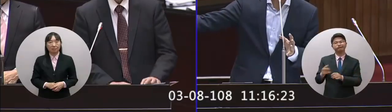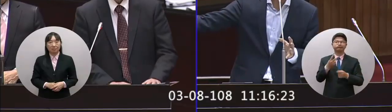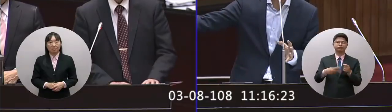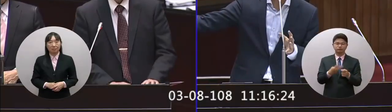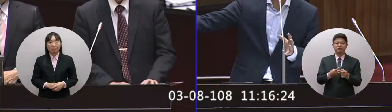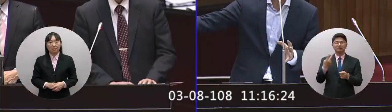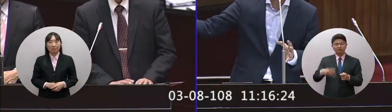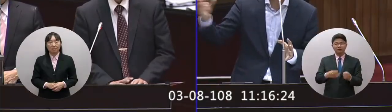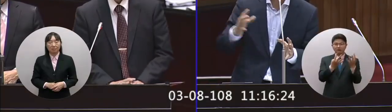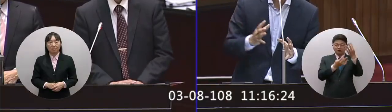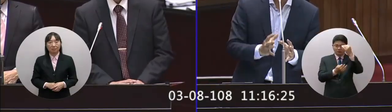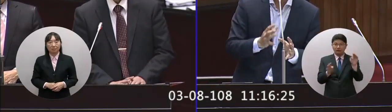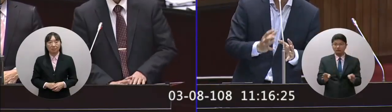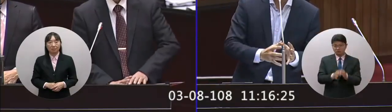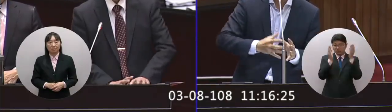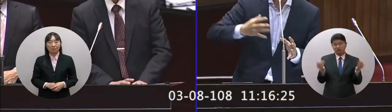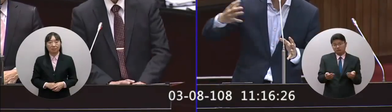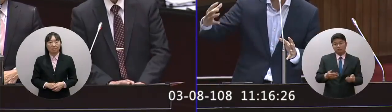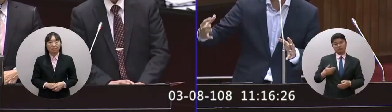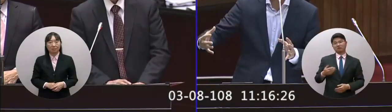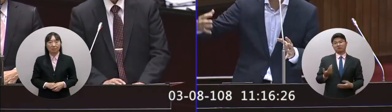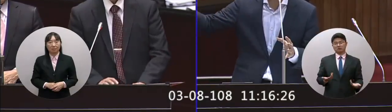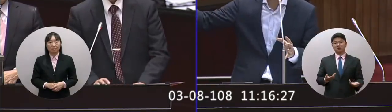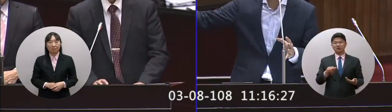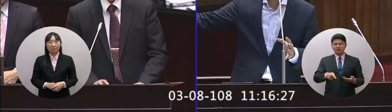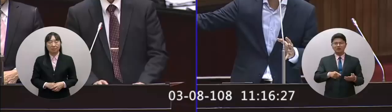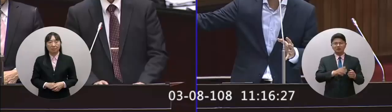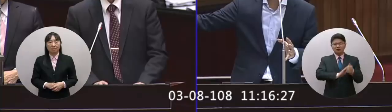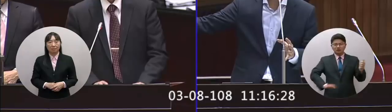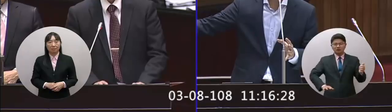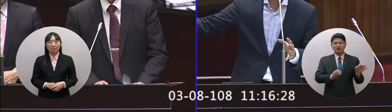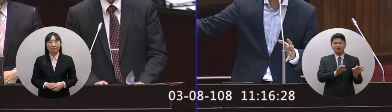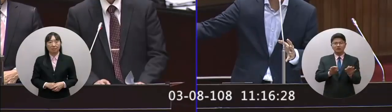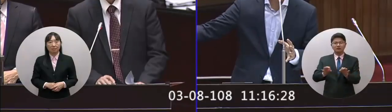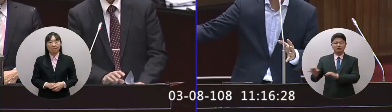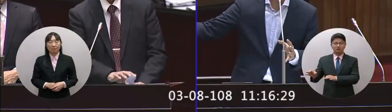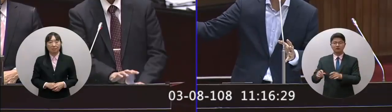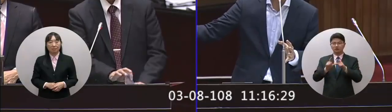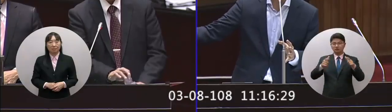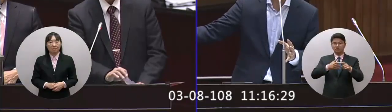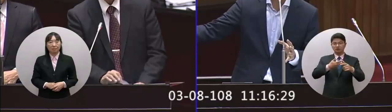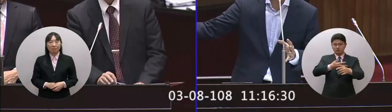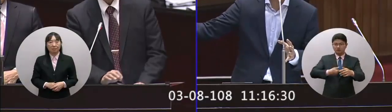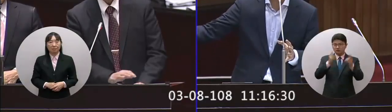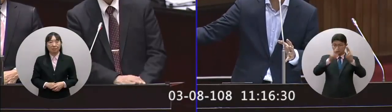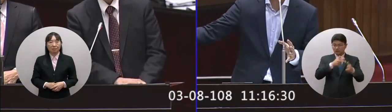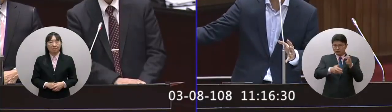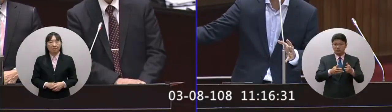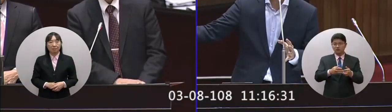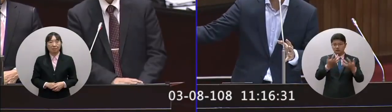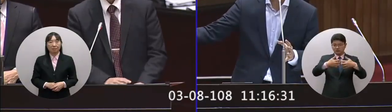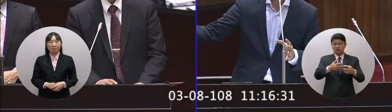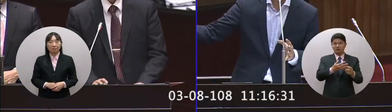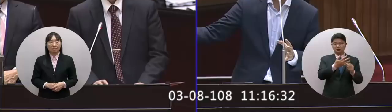预计什么时候开始新建，所以整个联动往后拖延，很有可能大潭电厂的8号机组、